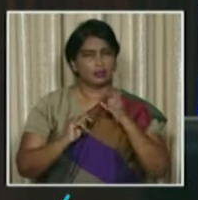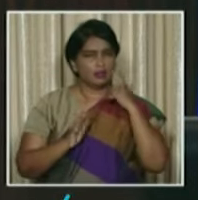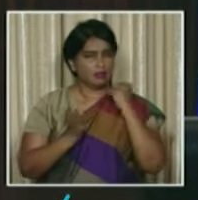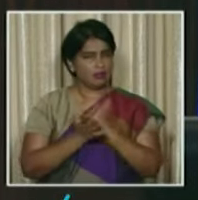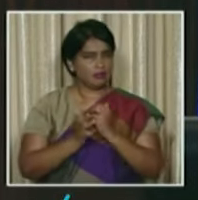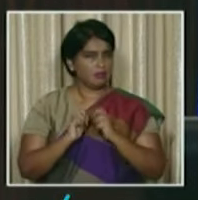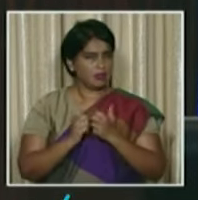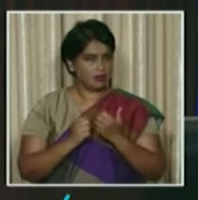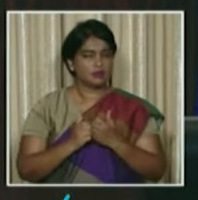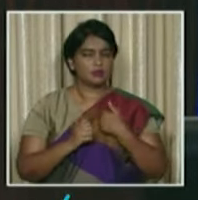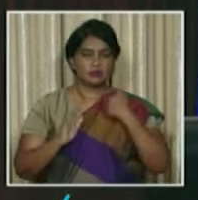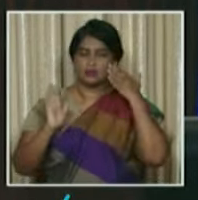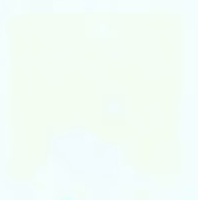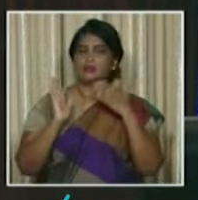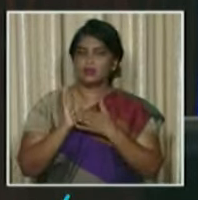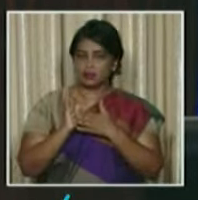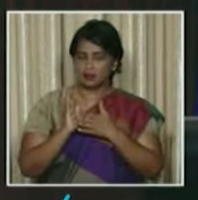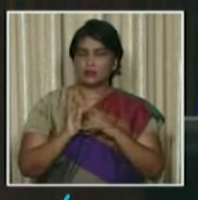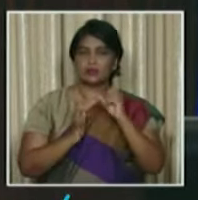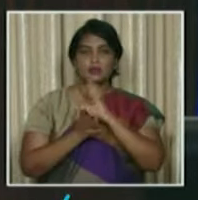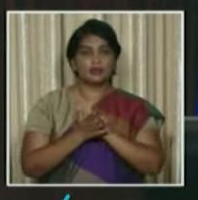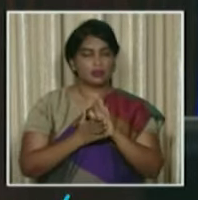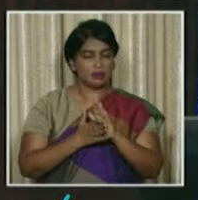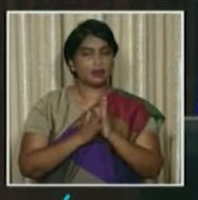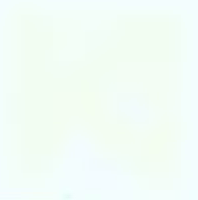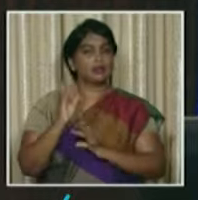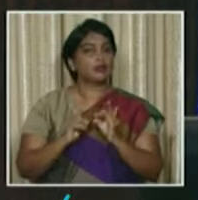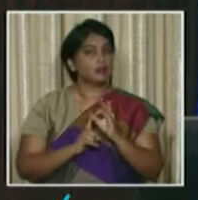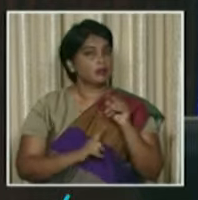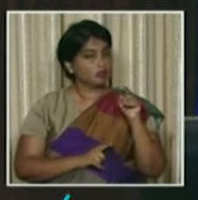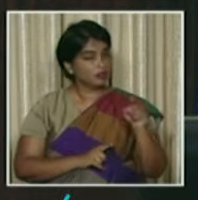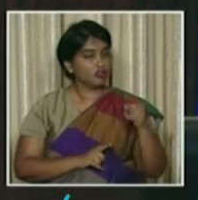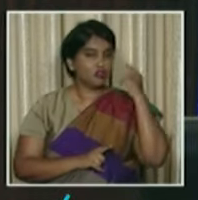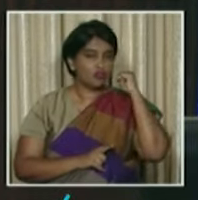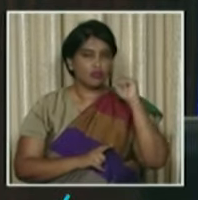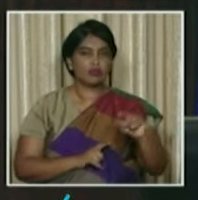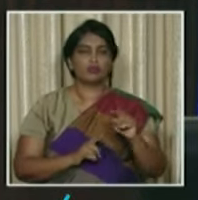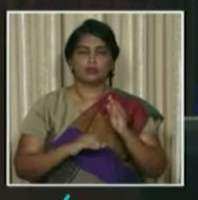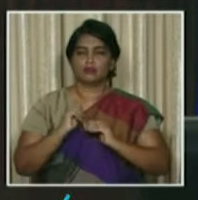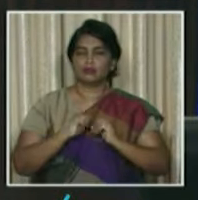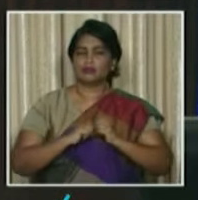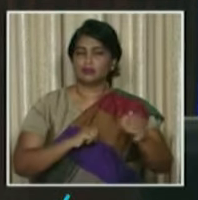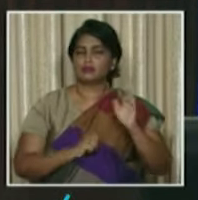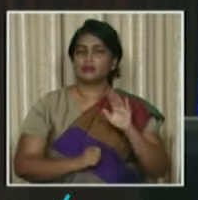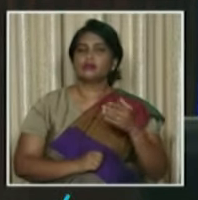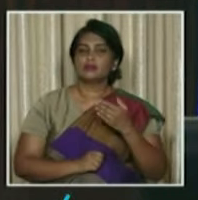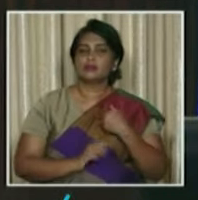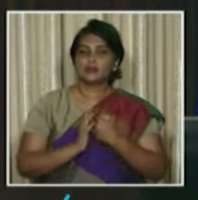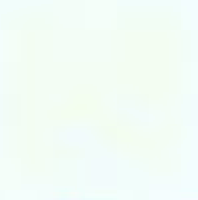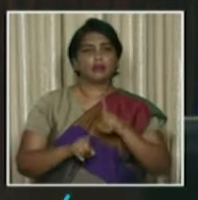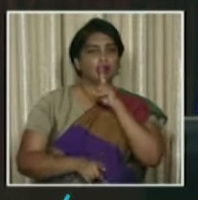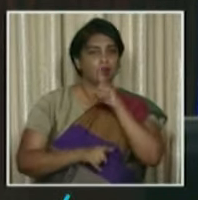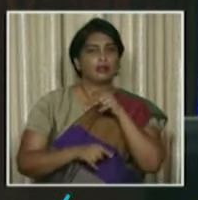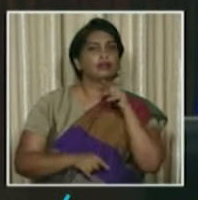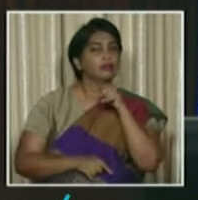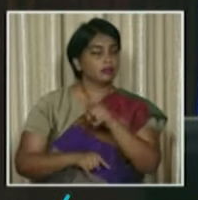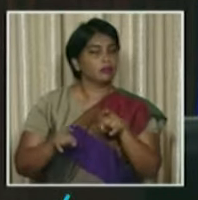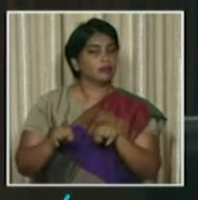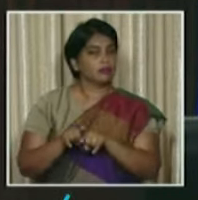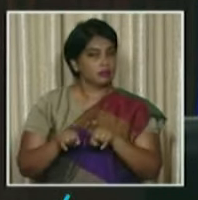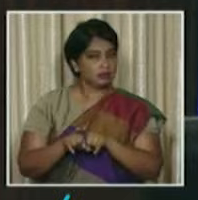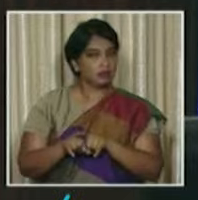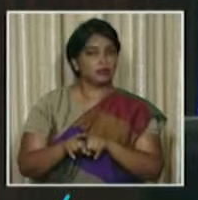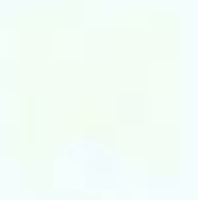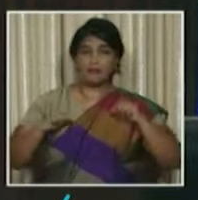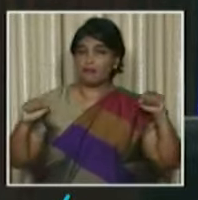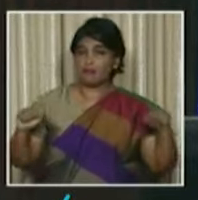අපහාසය පිළිබඳ ඔබතුමාගේ අවධානය යොමු කර චාමර සම්පත් මන්ත්‍රීවරයා සම්බන්ධයෙන් සුසු පියවරක් ගන්නා ලෙස ගෞරවනික ඉල්ලා සිටිමි. ඒ වගේම මේ කඳ